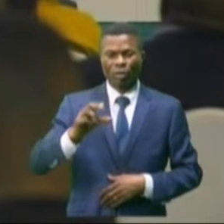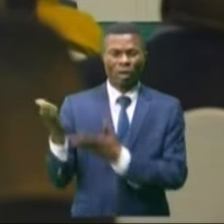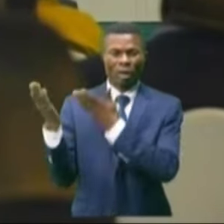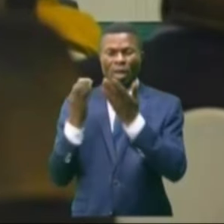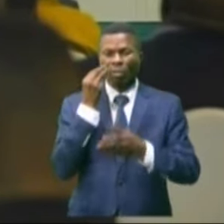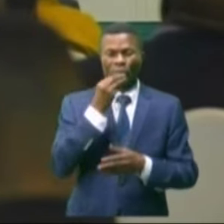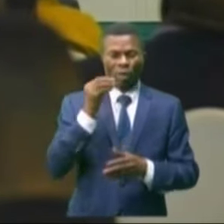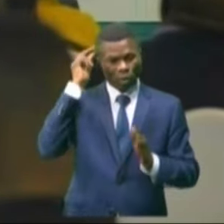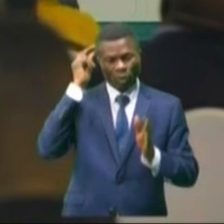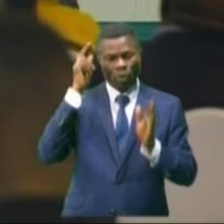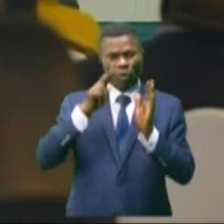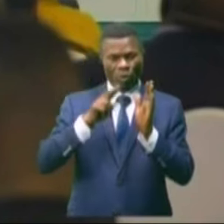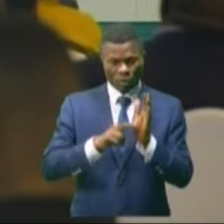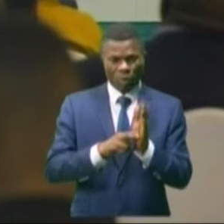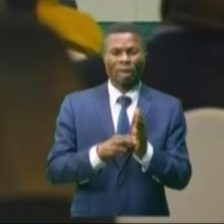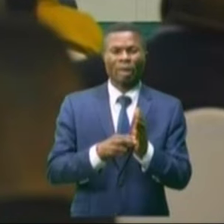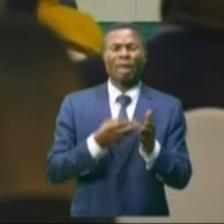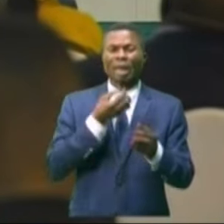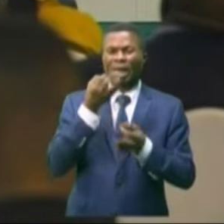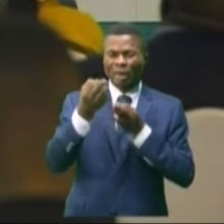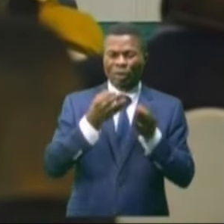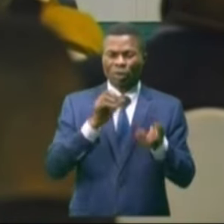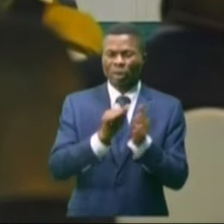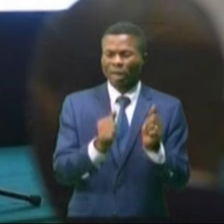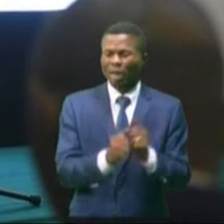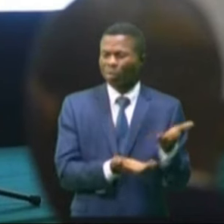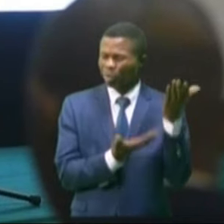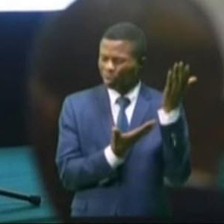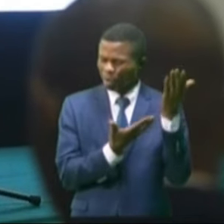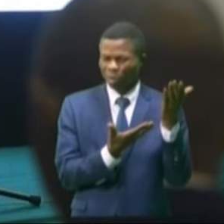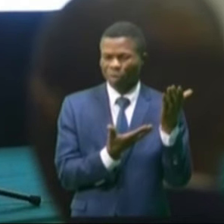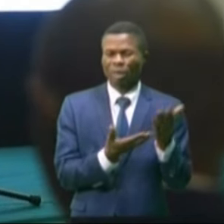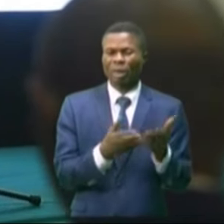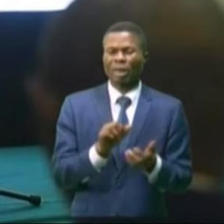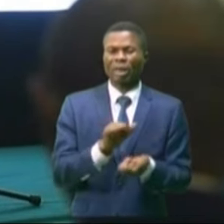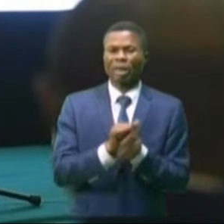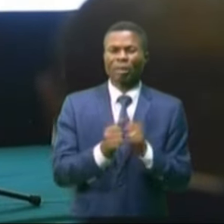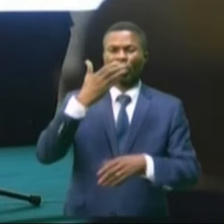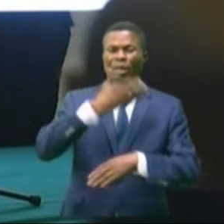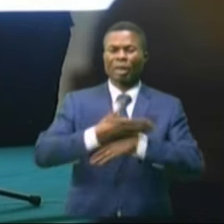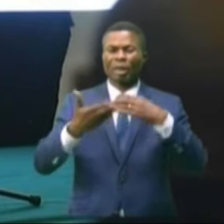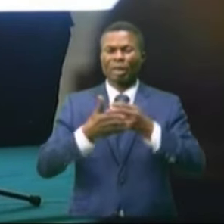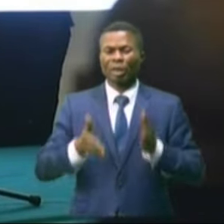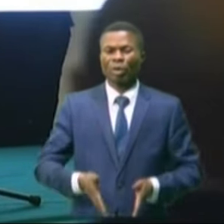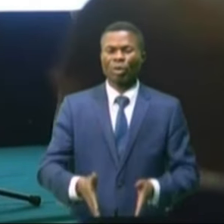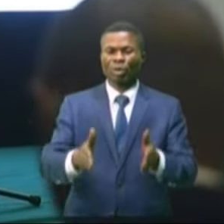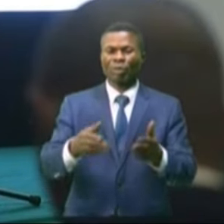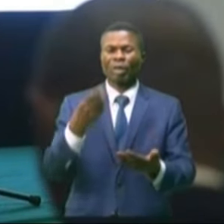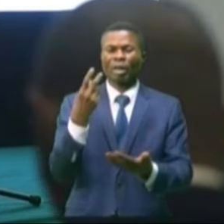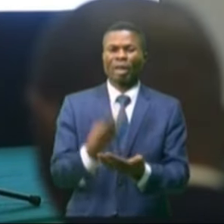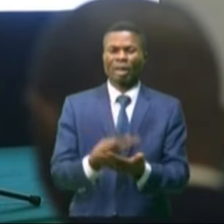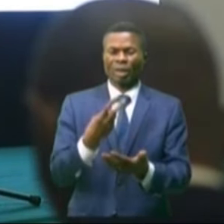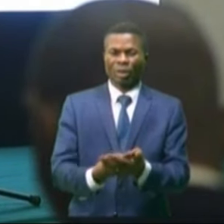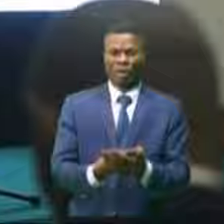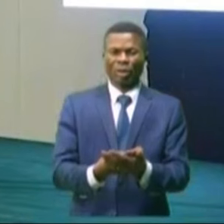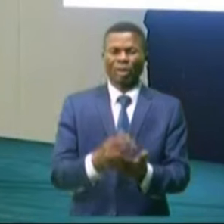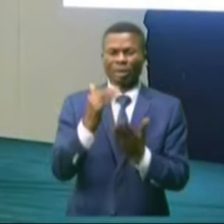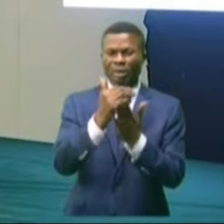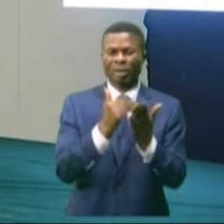du gouvernement, a énuméré l'héritage de cette CAN, infrastructure routière, sportive pour ne citer que